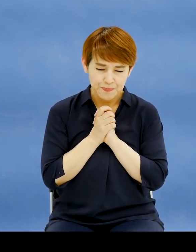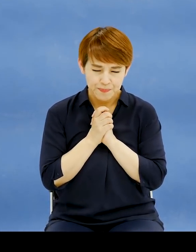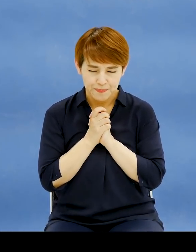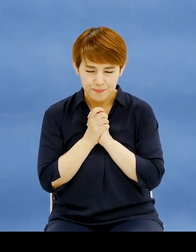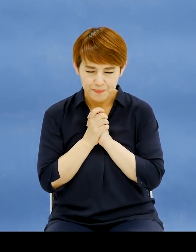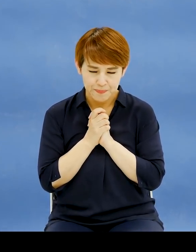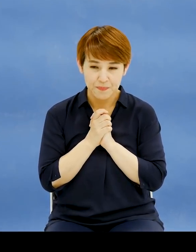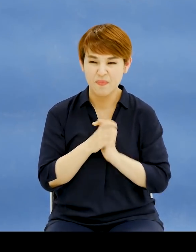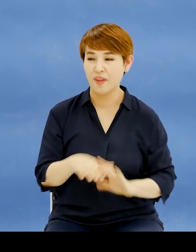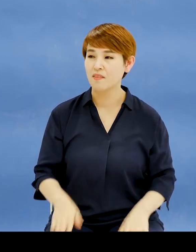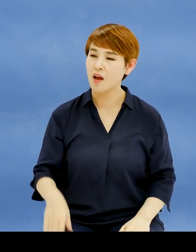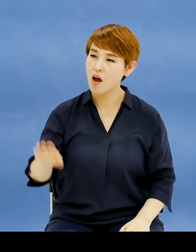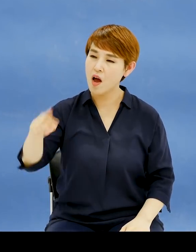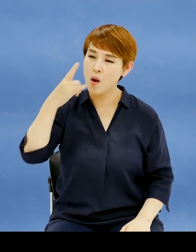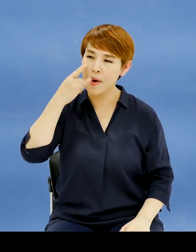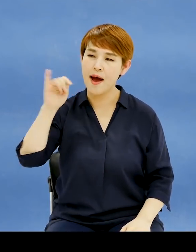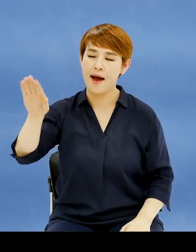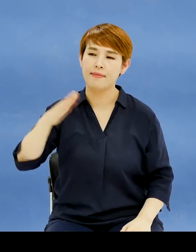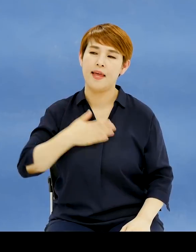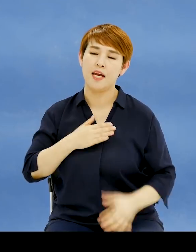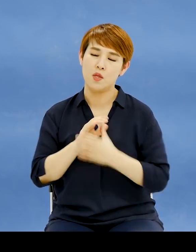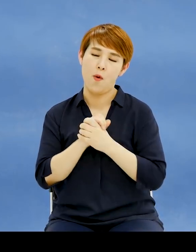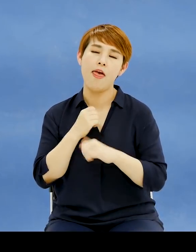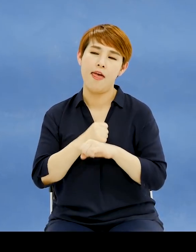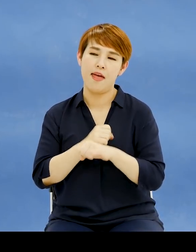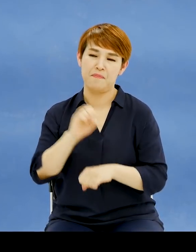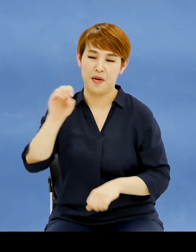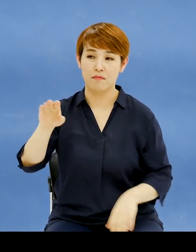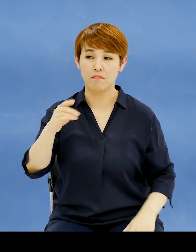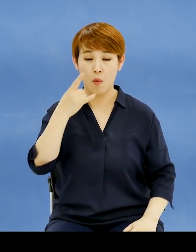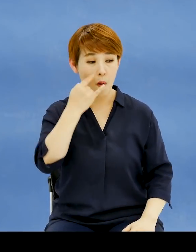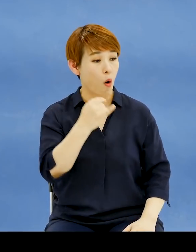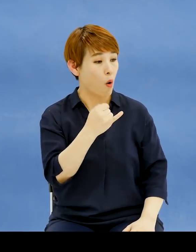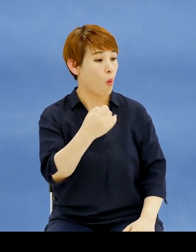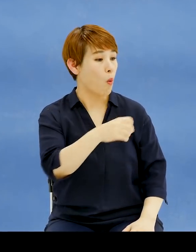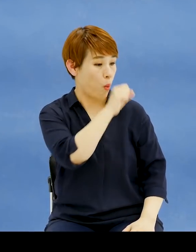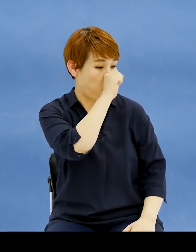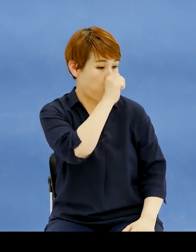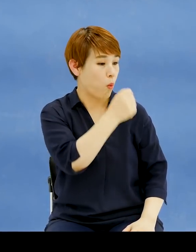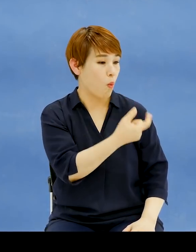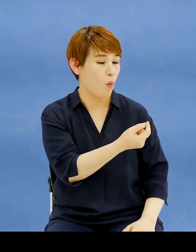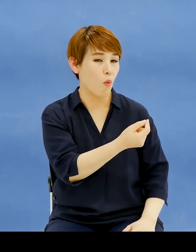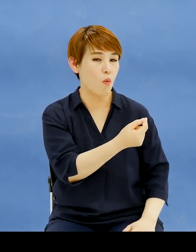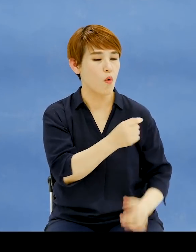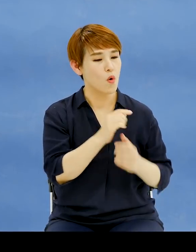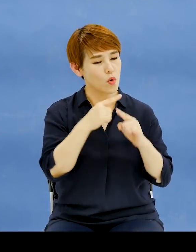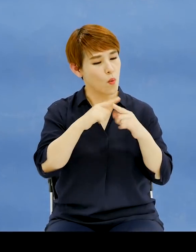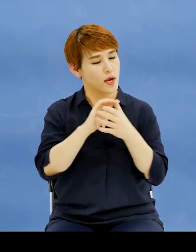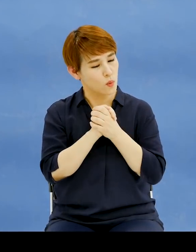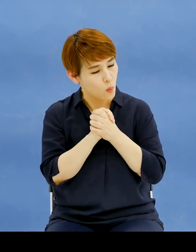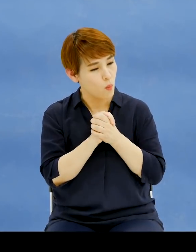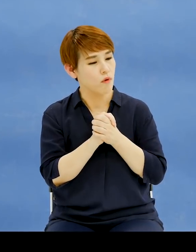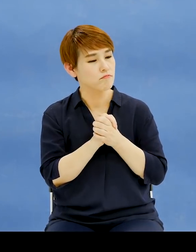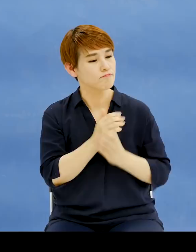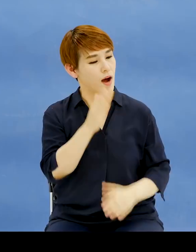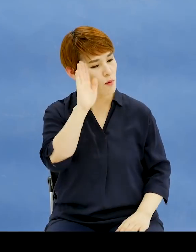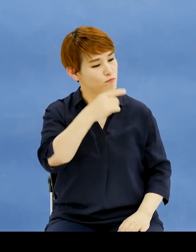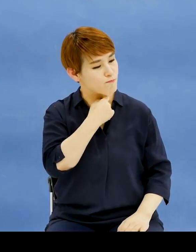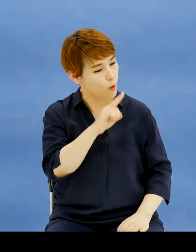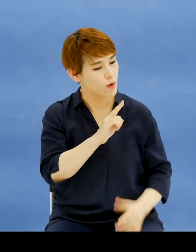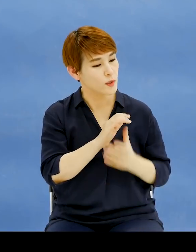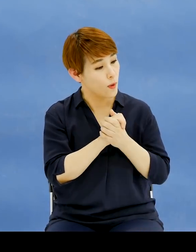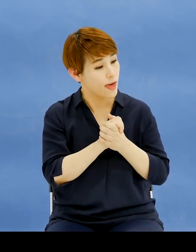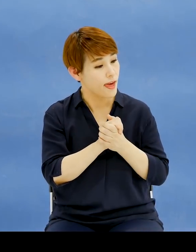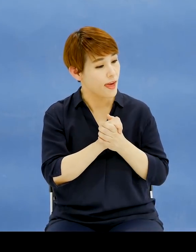해야지. 그래서 기도를 하려고 이제 엄마한테 기도해야 되겠어. 그랬는데 엄마가 좋지 교회 기도도 하고